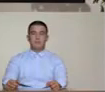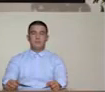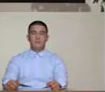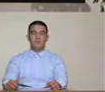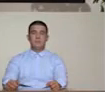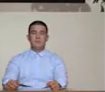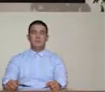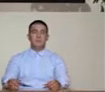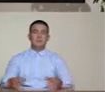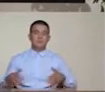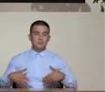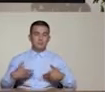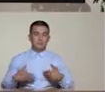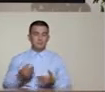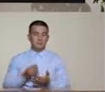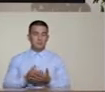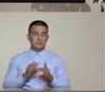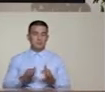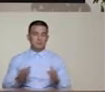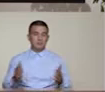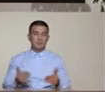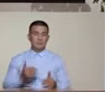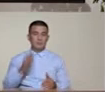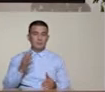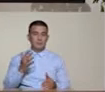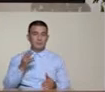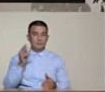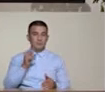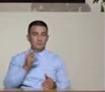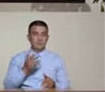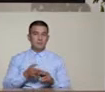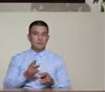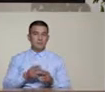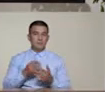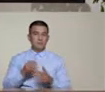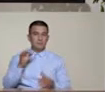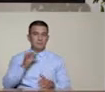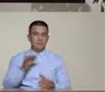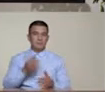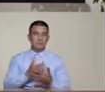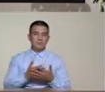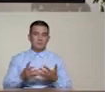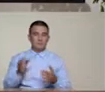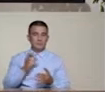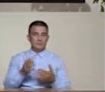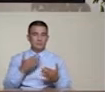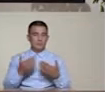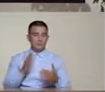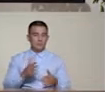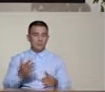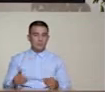Assalomu alaykum aziz o'quvchilar. Mana siz bilan 5-sinf tarixdan hikoyalar darslarimizni yana davom